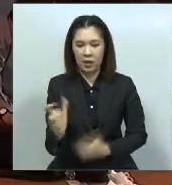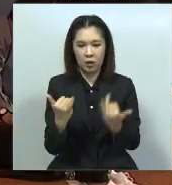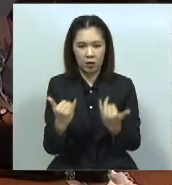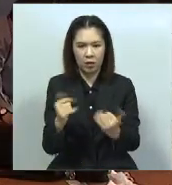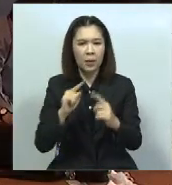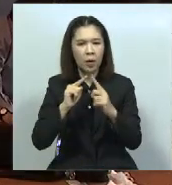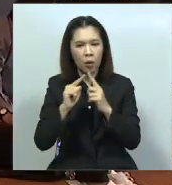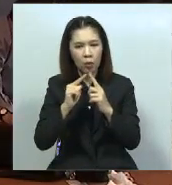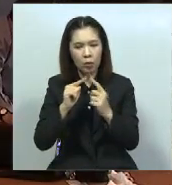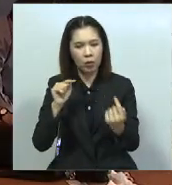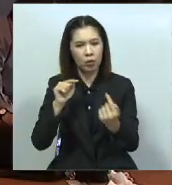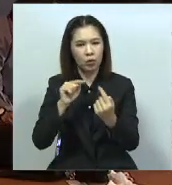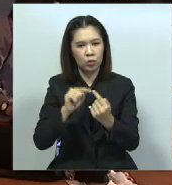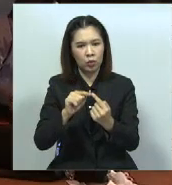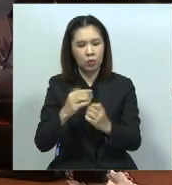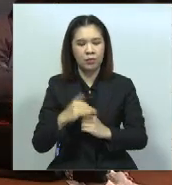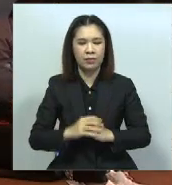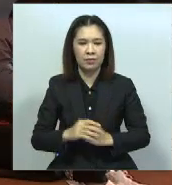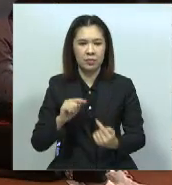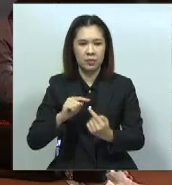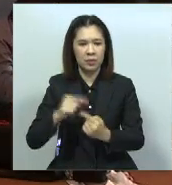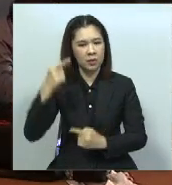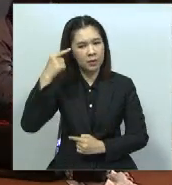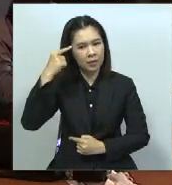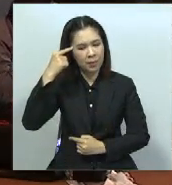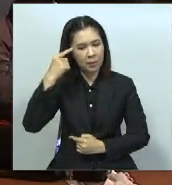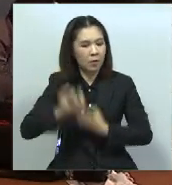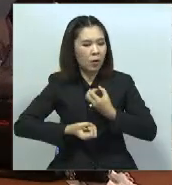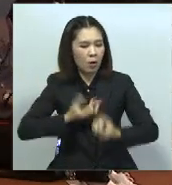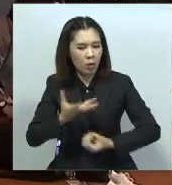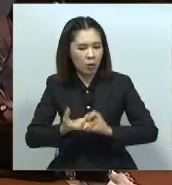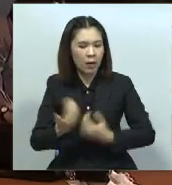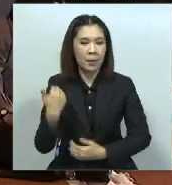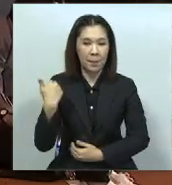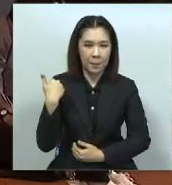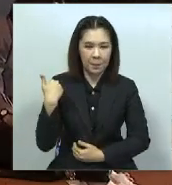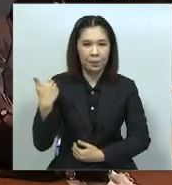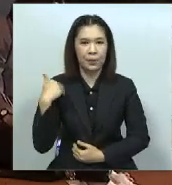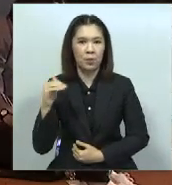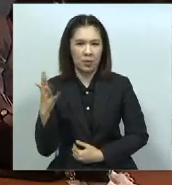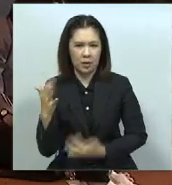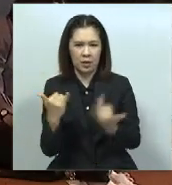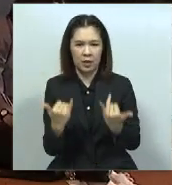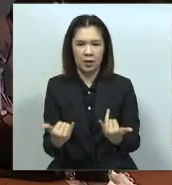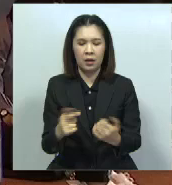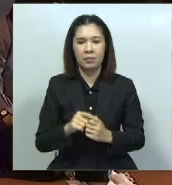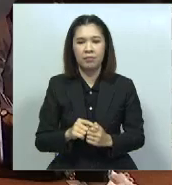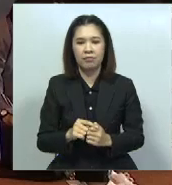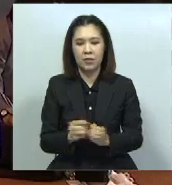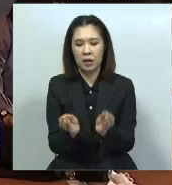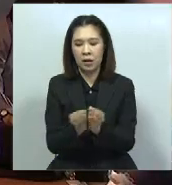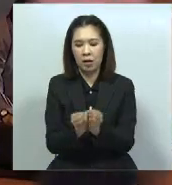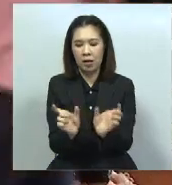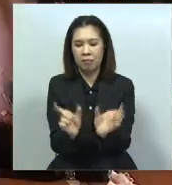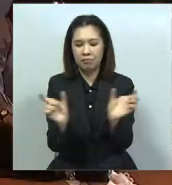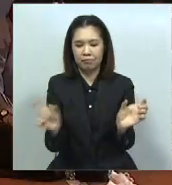คะว่าจะมีการแสดงวิสัยทัศน์ของว่าที่นายกรัฐมนตรีหรือไม่แต่เนื่องจากตอนนี้เสียงทั้งสองฝ่ายไม่ตรงกัน